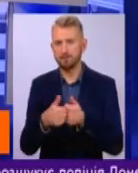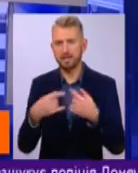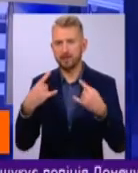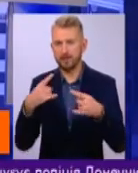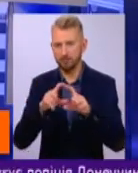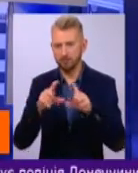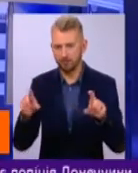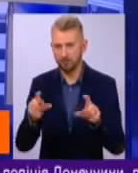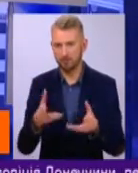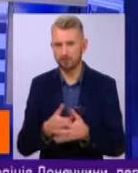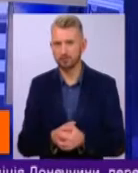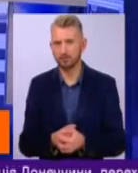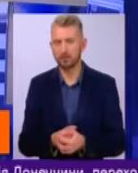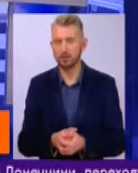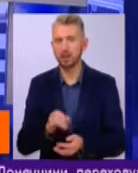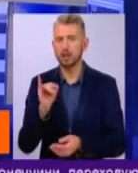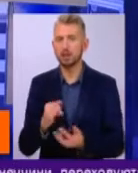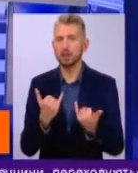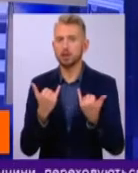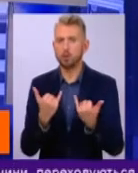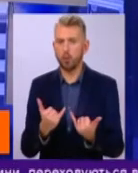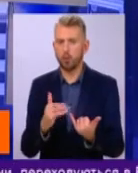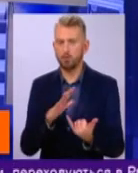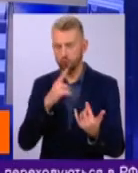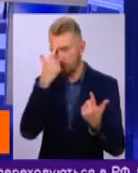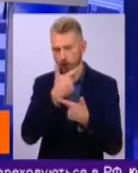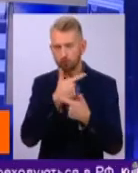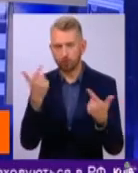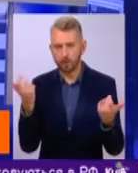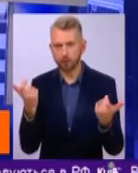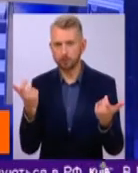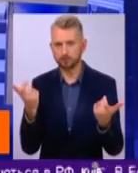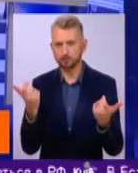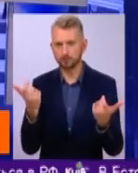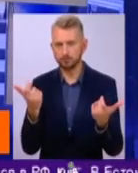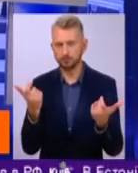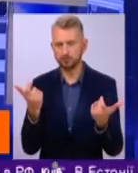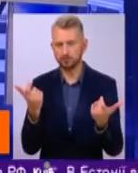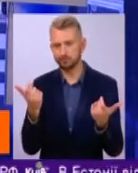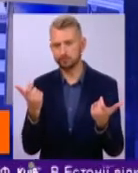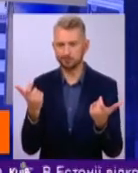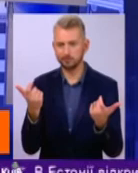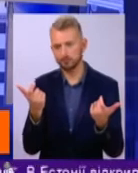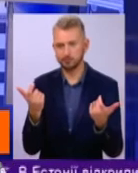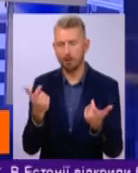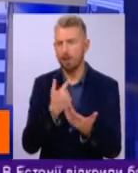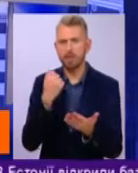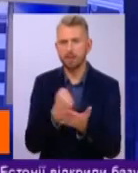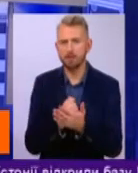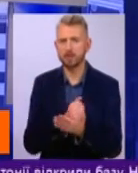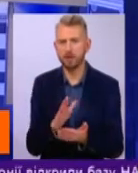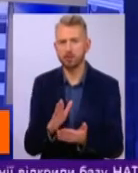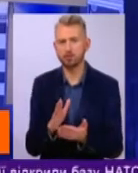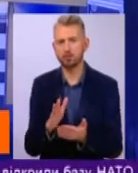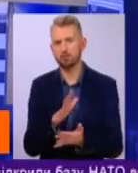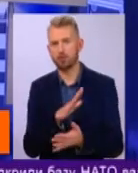студією у Києві. І сьогодні, ну, було анонсоване, принаймні воно не підтверджено, чи